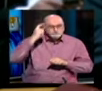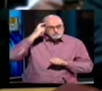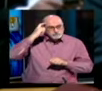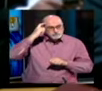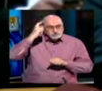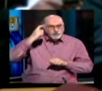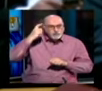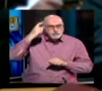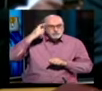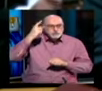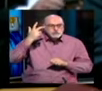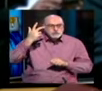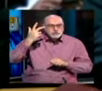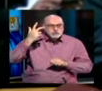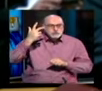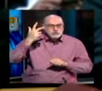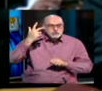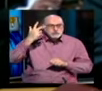ويراجع